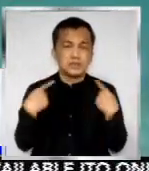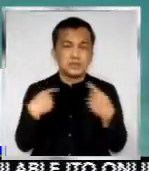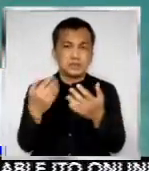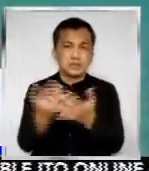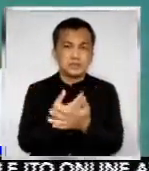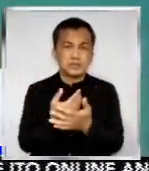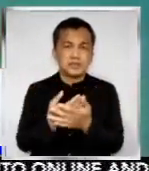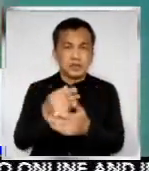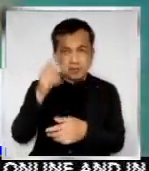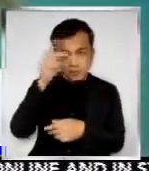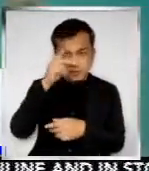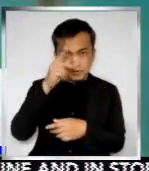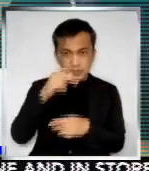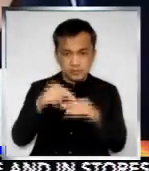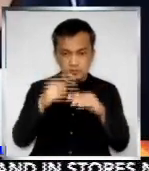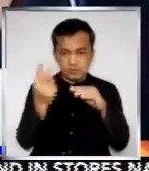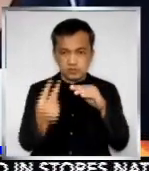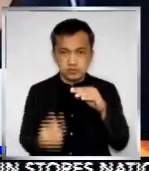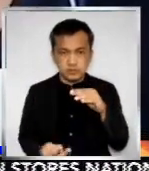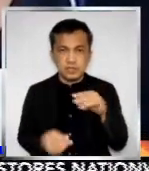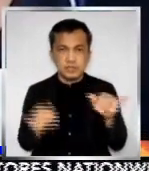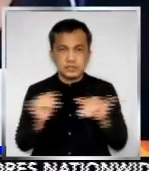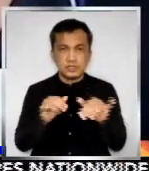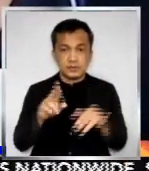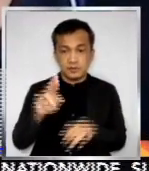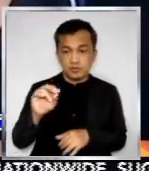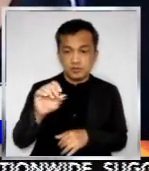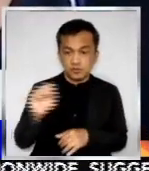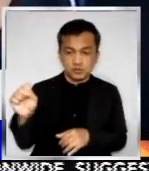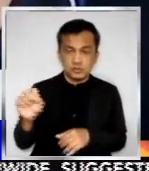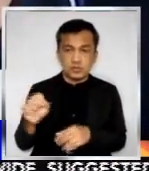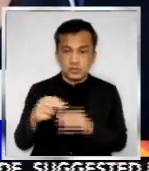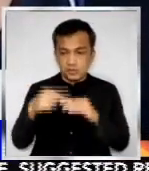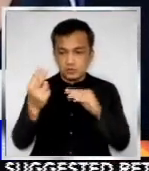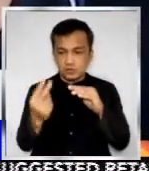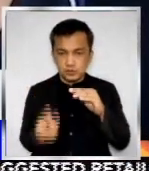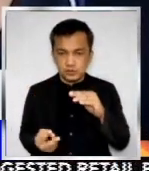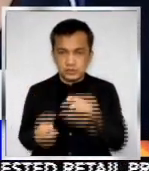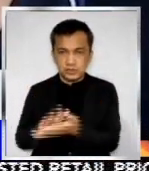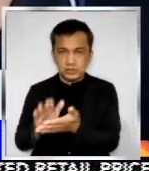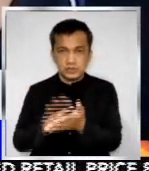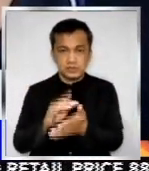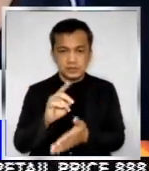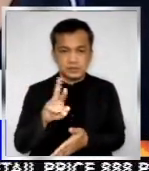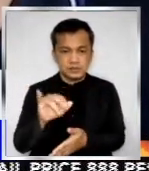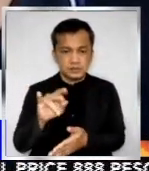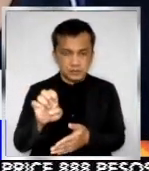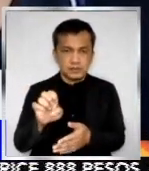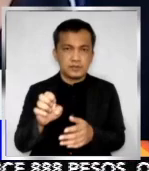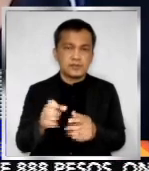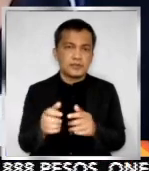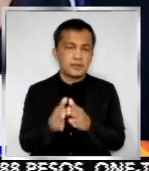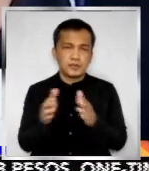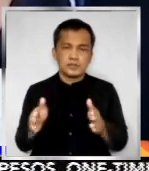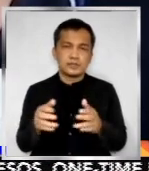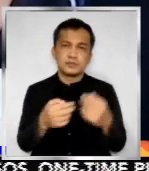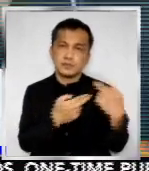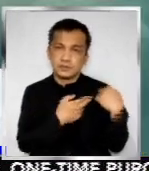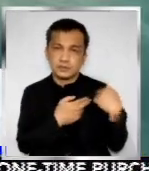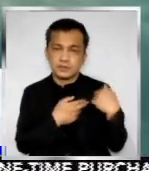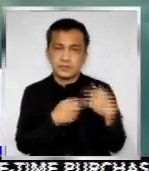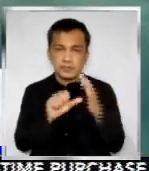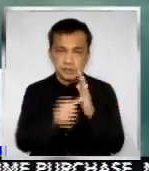mga divers na tulad ni Ross. Every dive is a cleanup dive, so that's a really big emphasis now on every diver around the